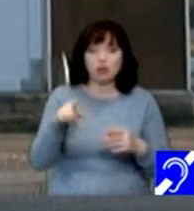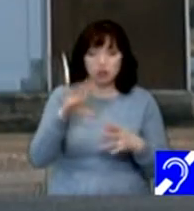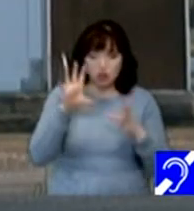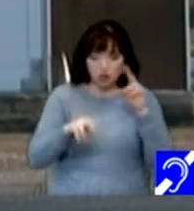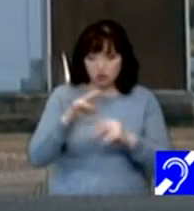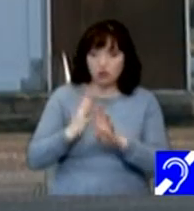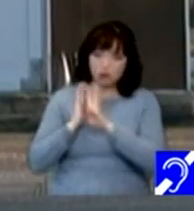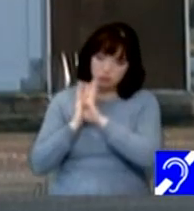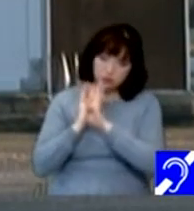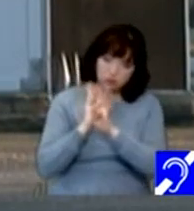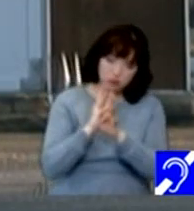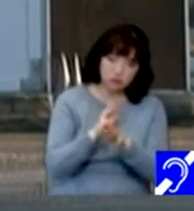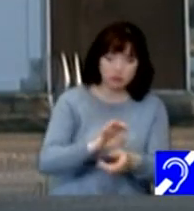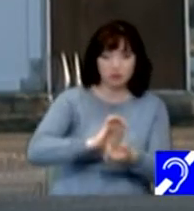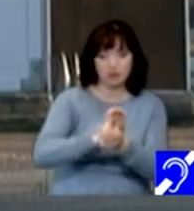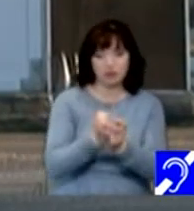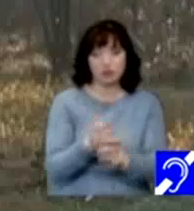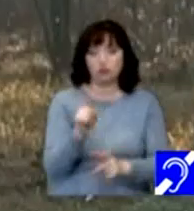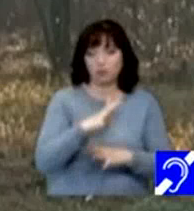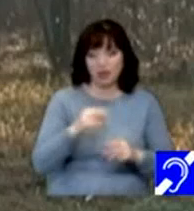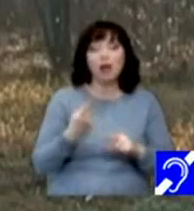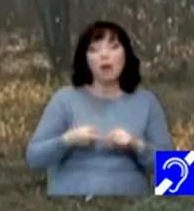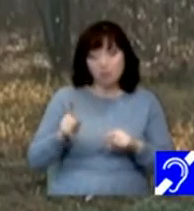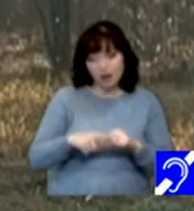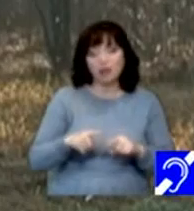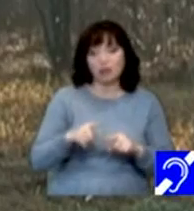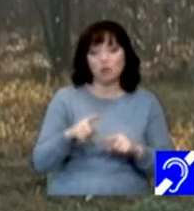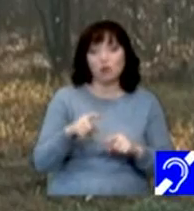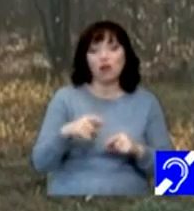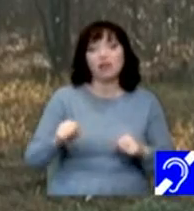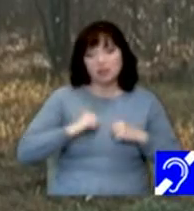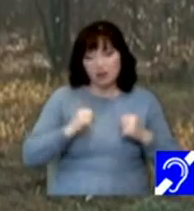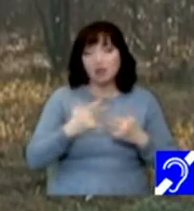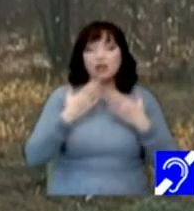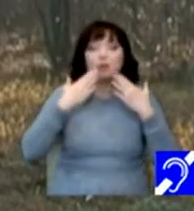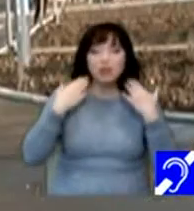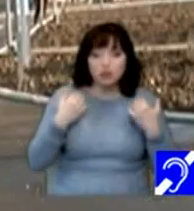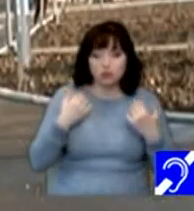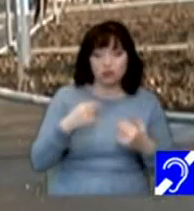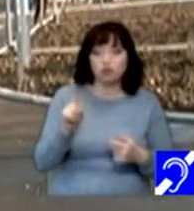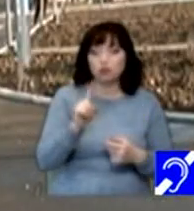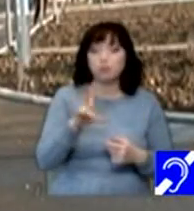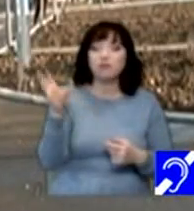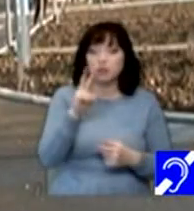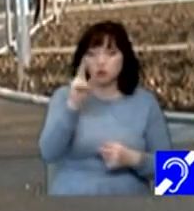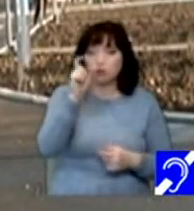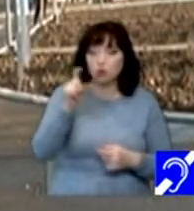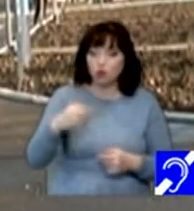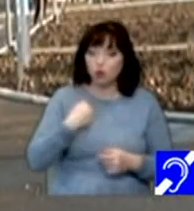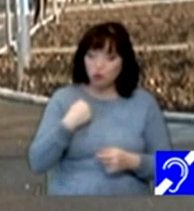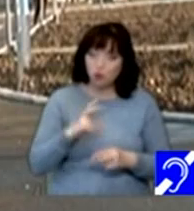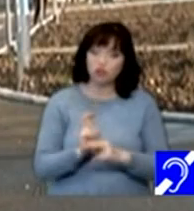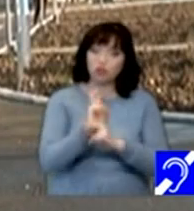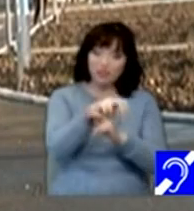puncte vamale. De asemenea, noua măsură va fluidiza traficul și prin faptul că toți cetățenii care intră în țară